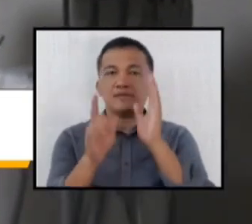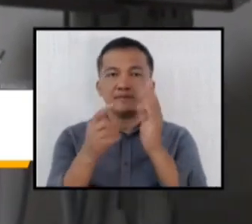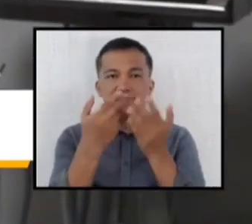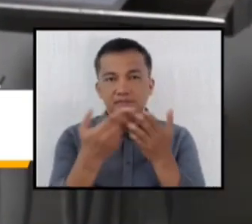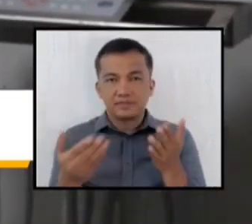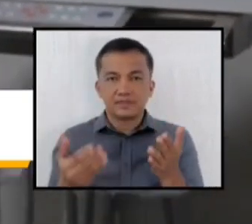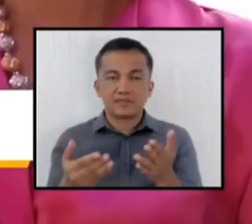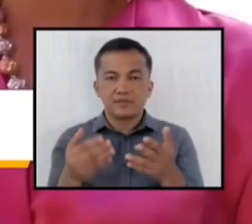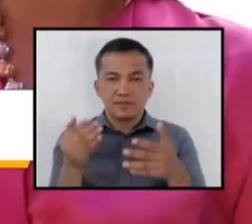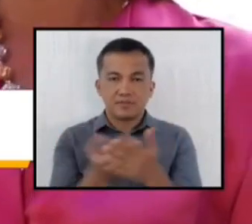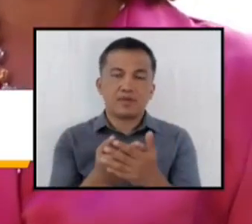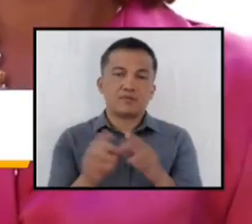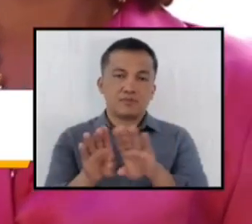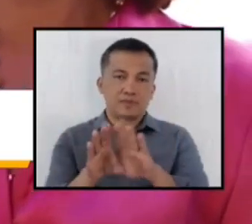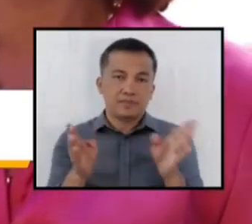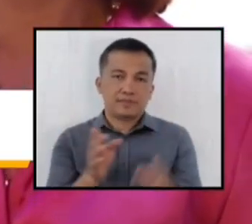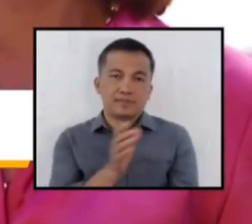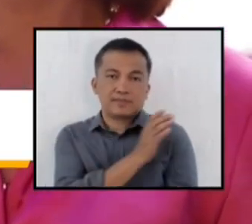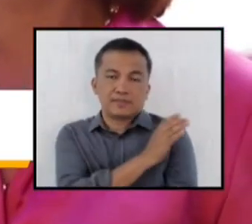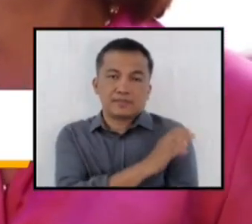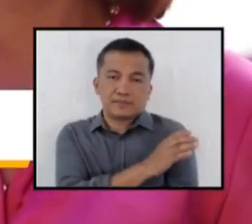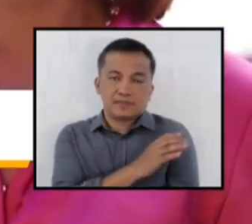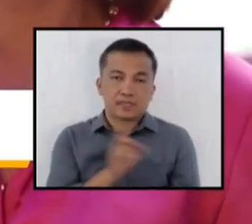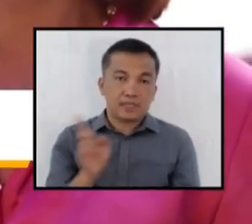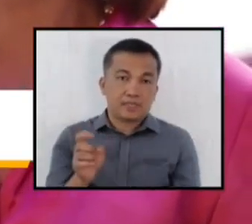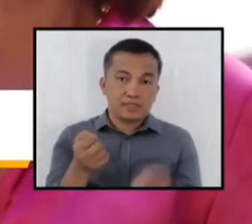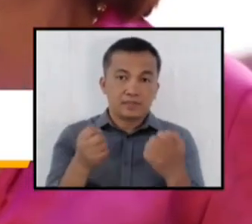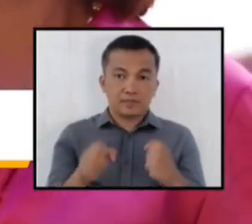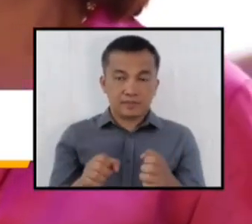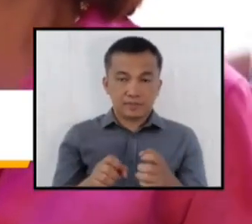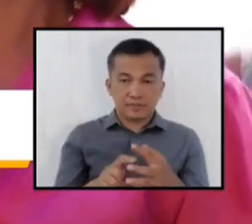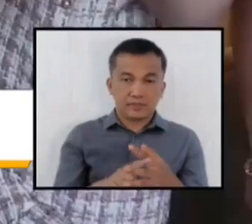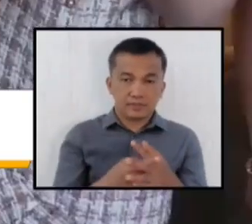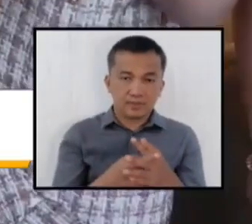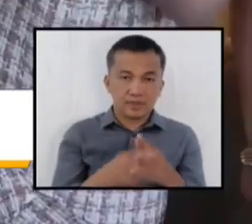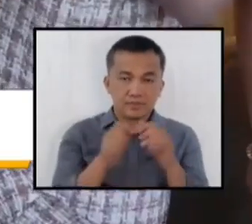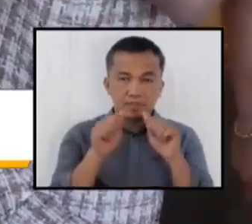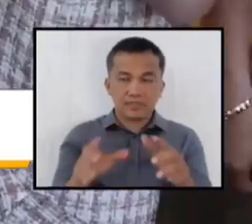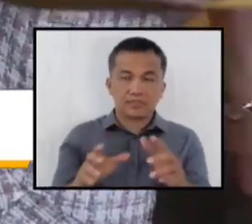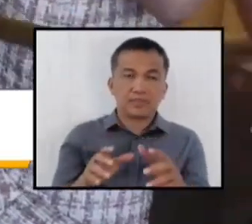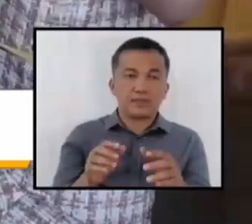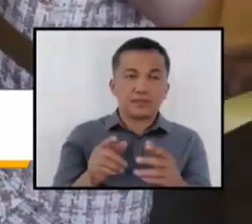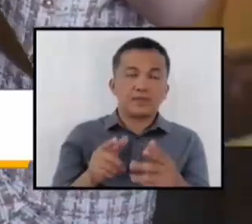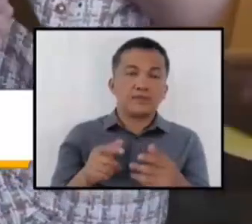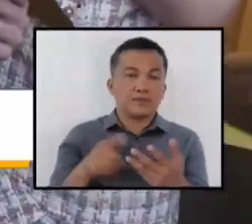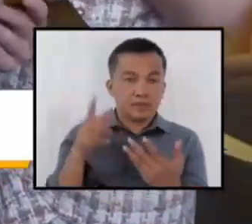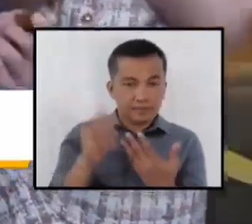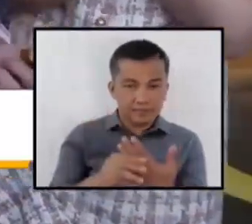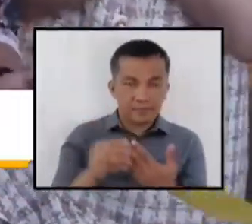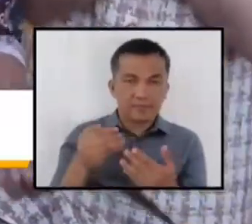na clinic. Ang naturang event ay sinimula ng blessing ceremony, sinundan ng ribbon